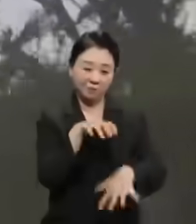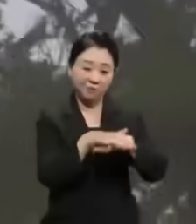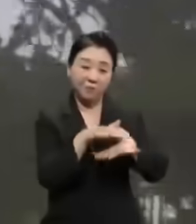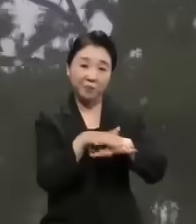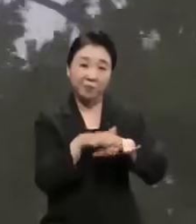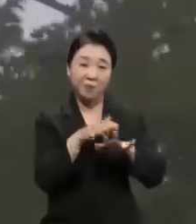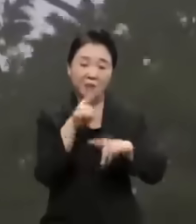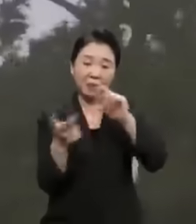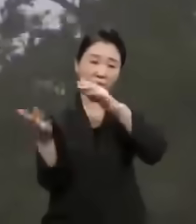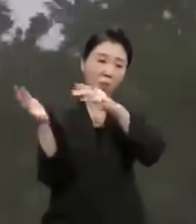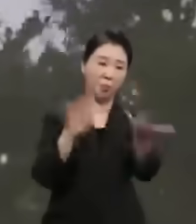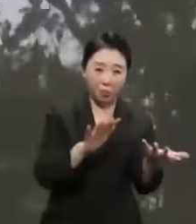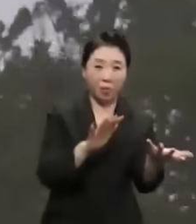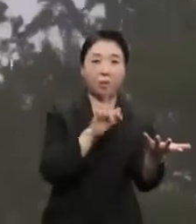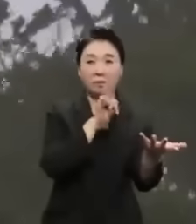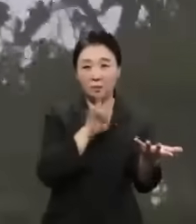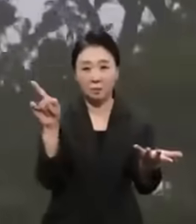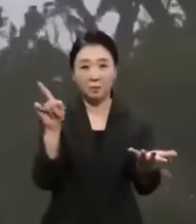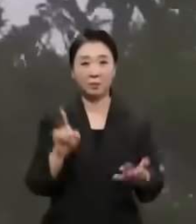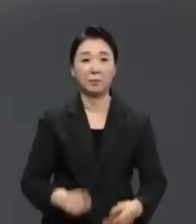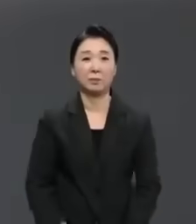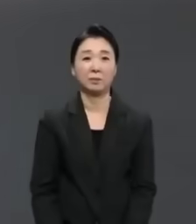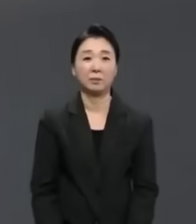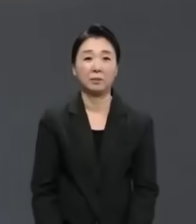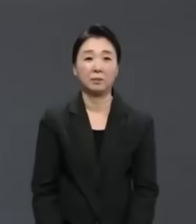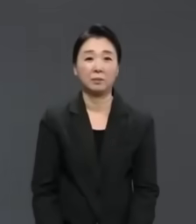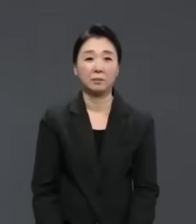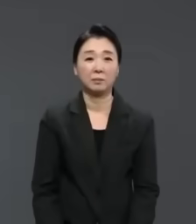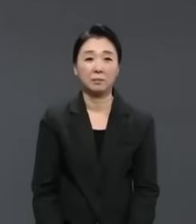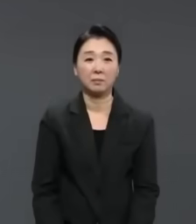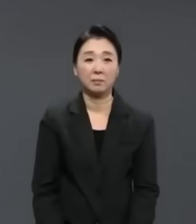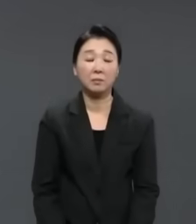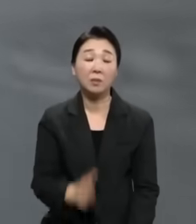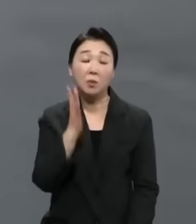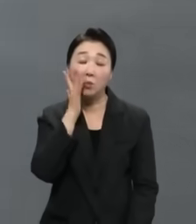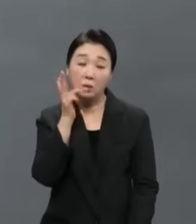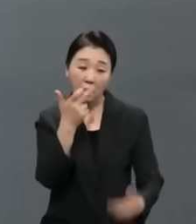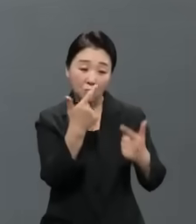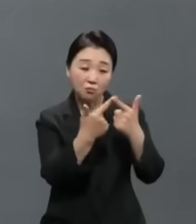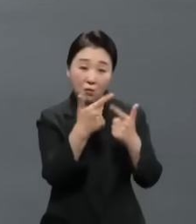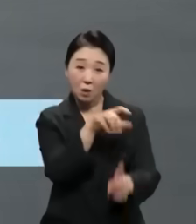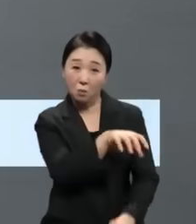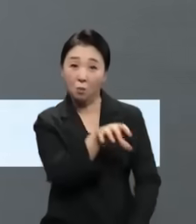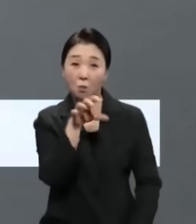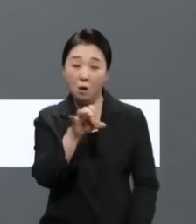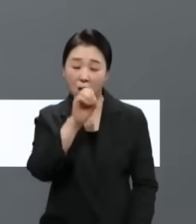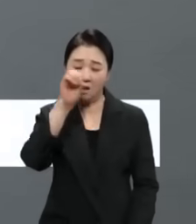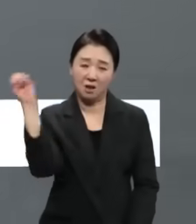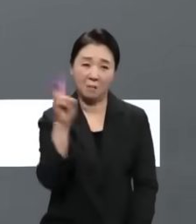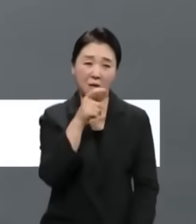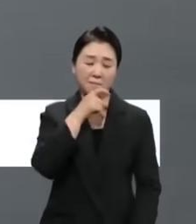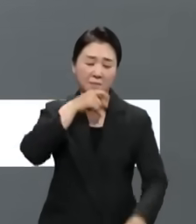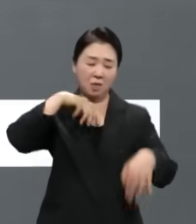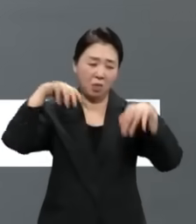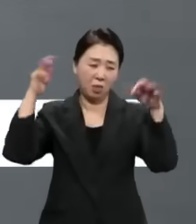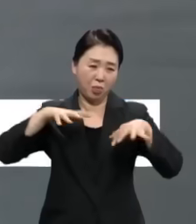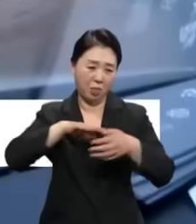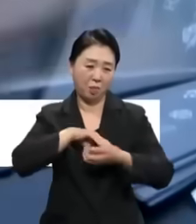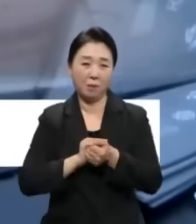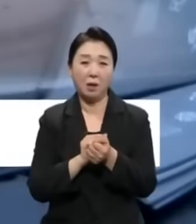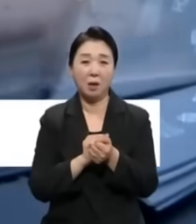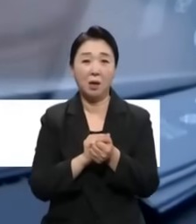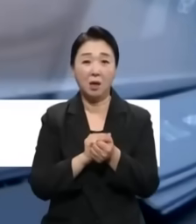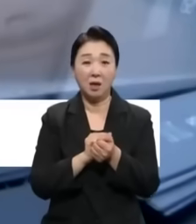있던 나무가 쓰러졌다는 신고도 접수됐습니다. 울산과 부산 지역에서도 갑자기 많은 비가 내리면서